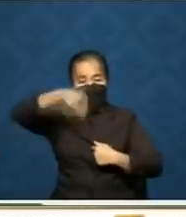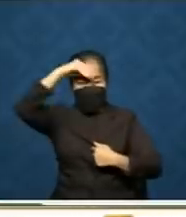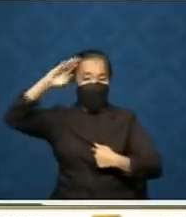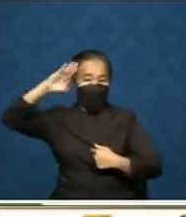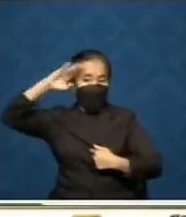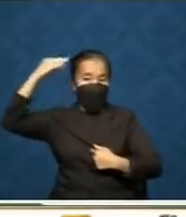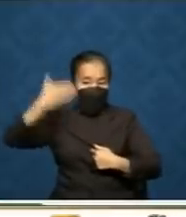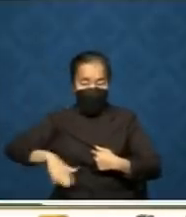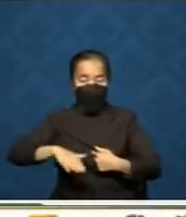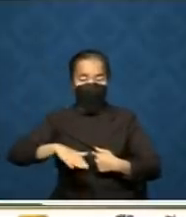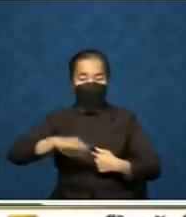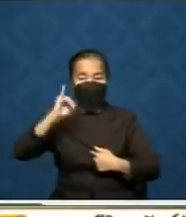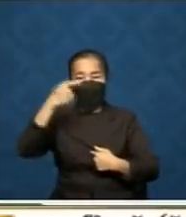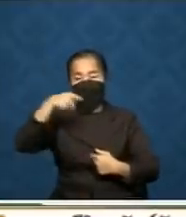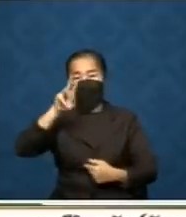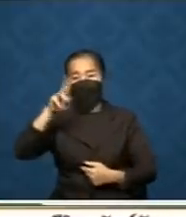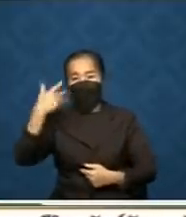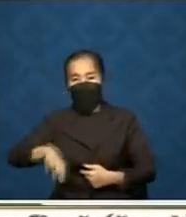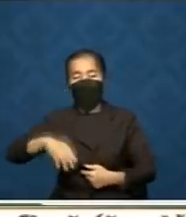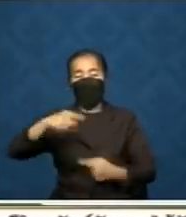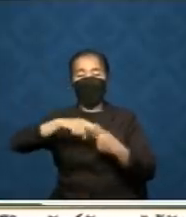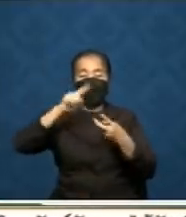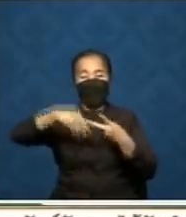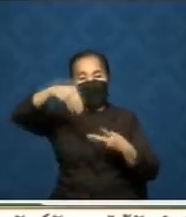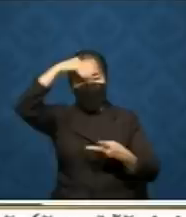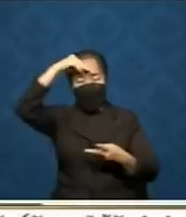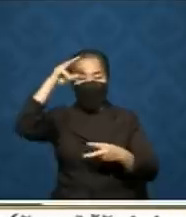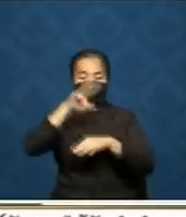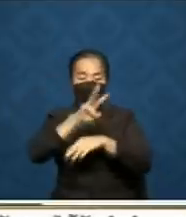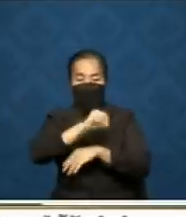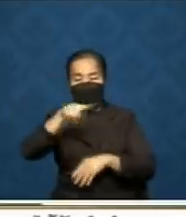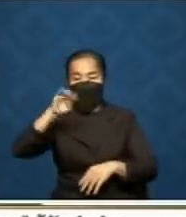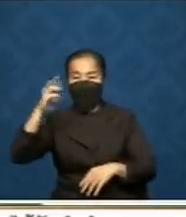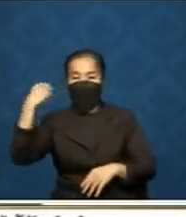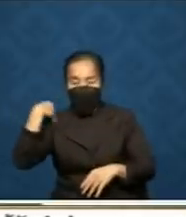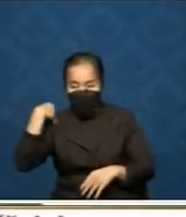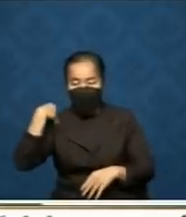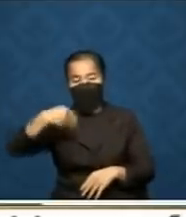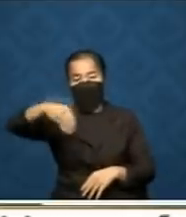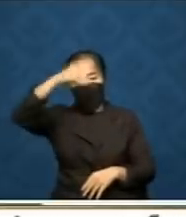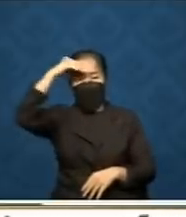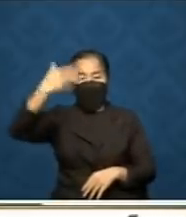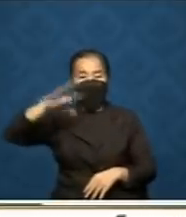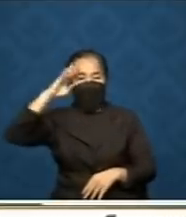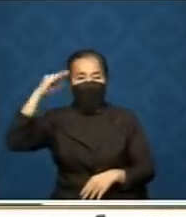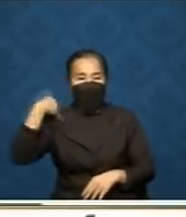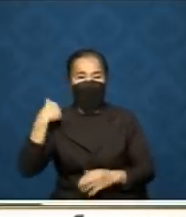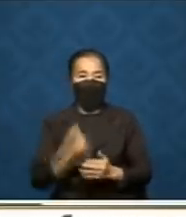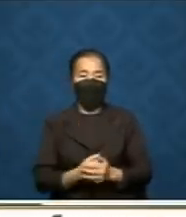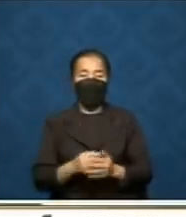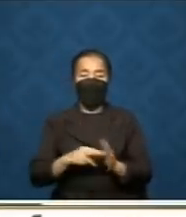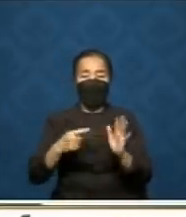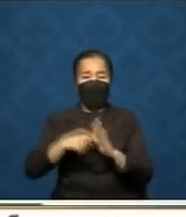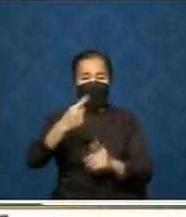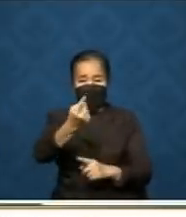จปรบ่เคยเรียนดีเด่นในมัธยมเป็นถึงผบ.ทบ.มากกล่าวหาว่าอะไรภูมิปัญญาได้ยัง